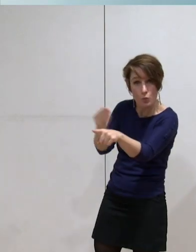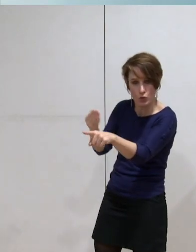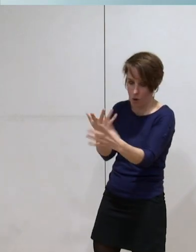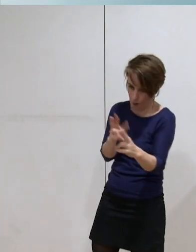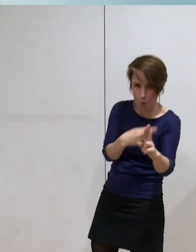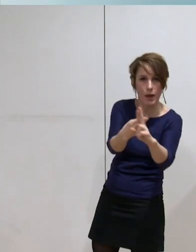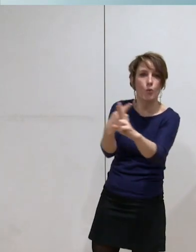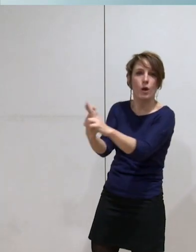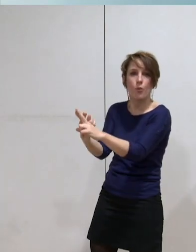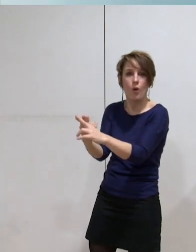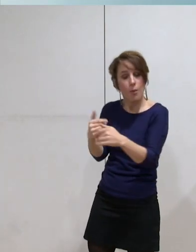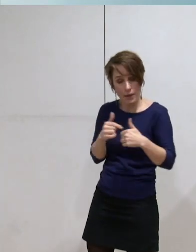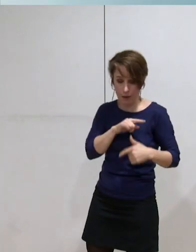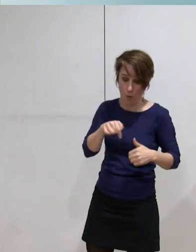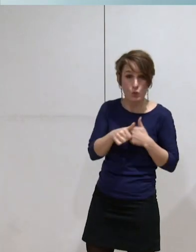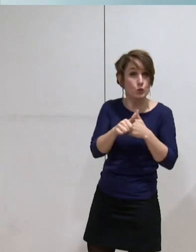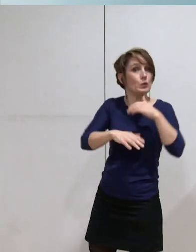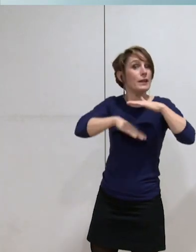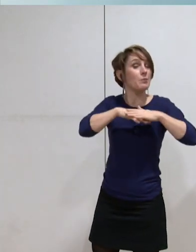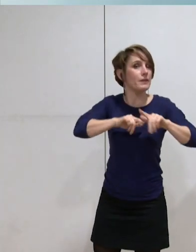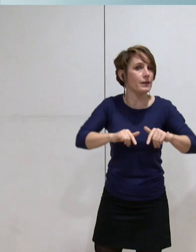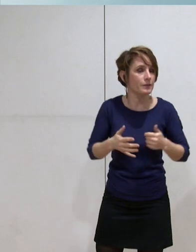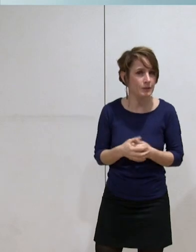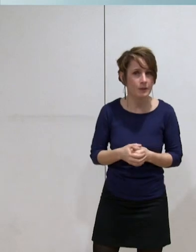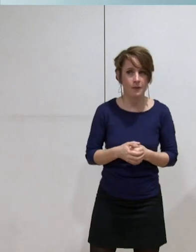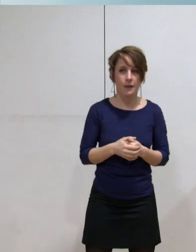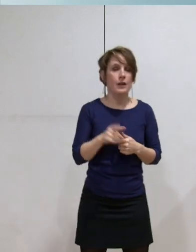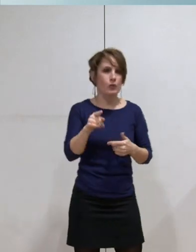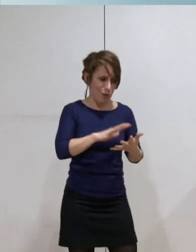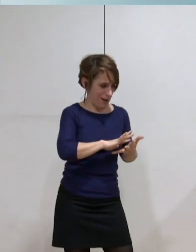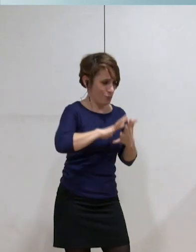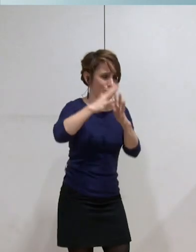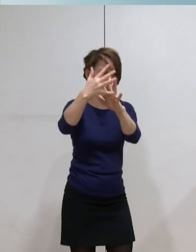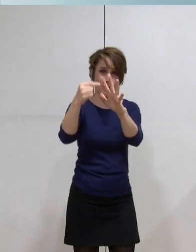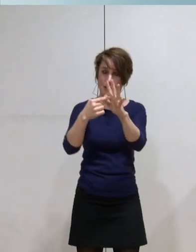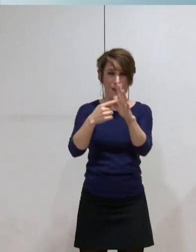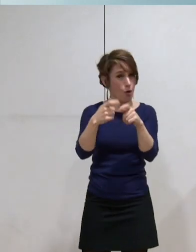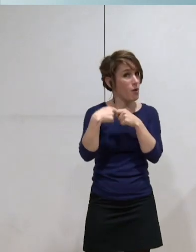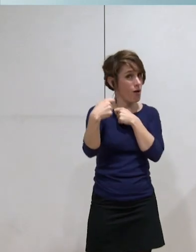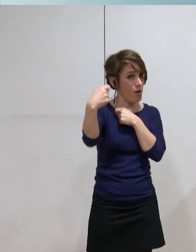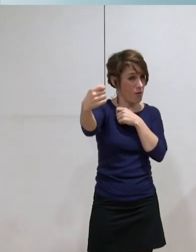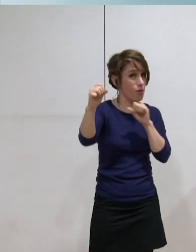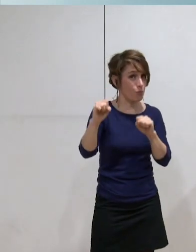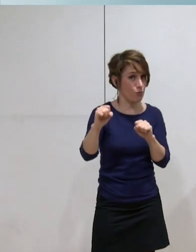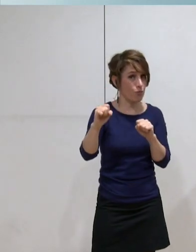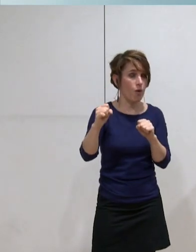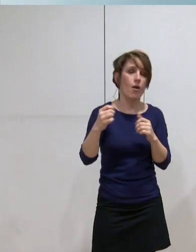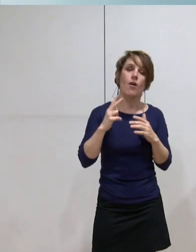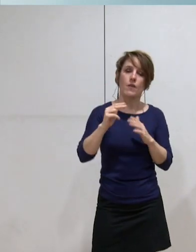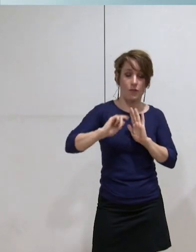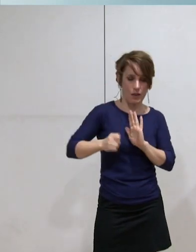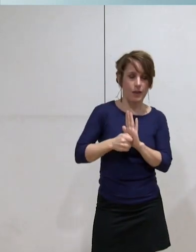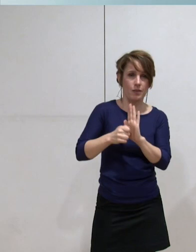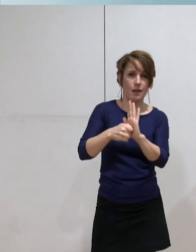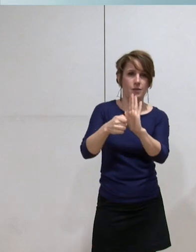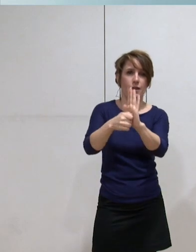contraintes cette reconfiguration que nous devons travailler pour le moyen et le long terme aura un calendrier dynamique